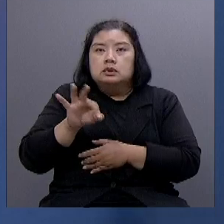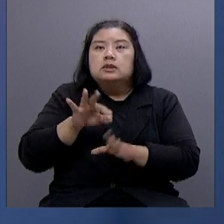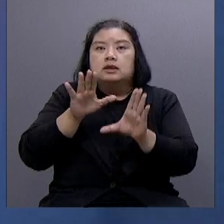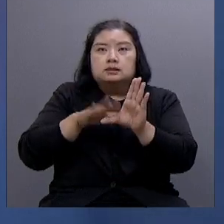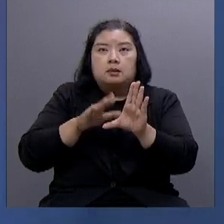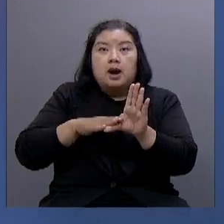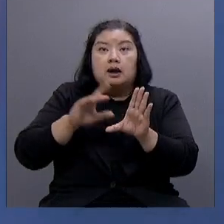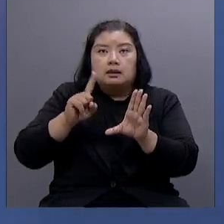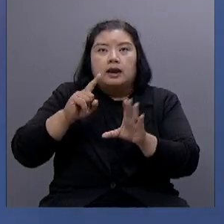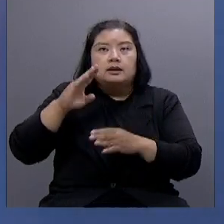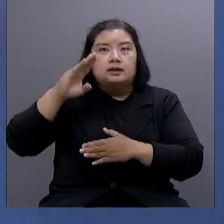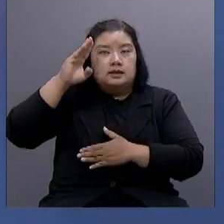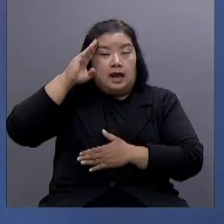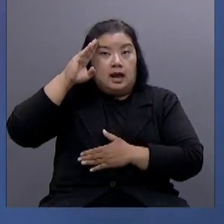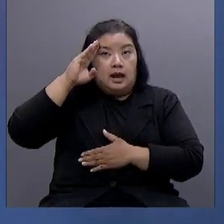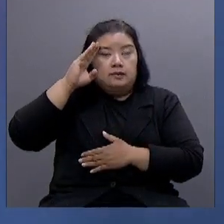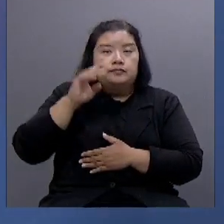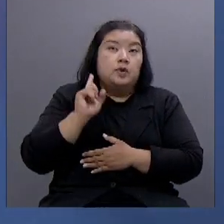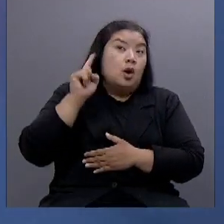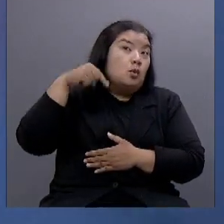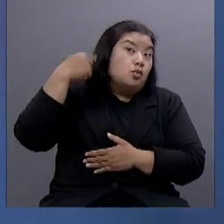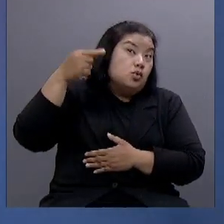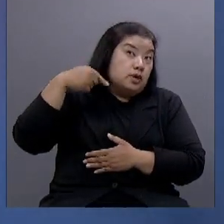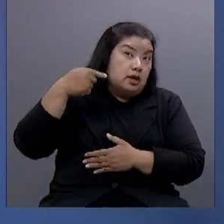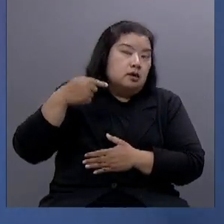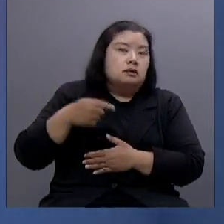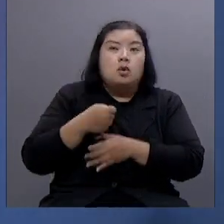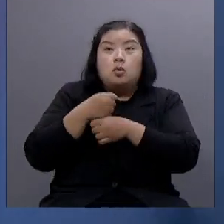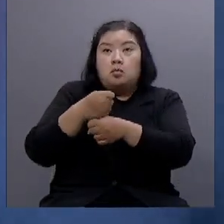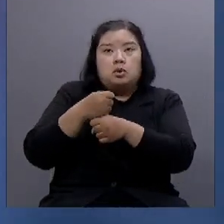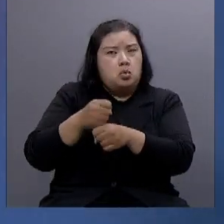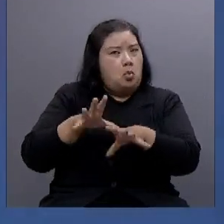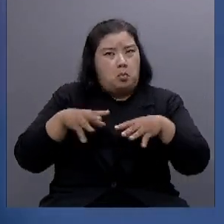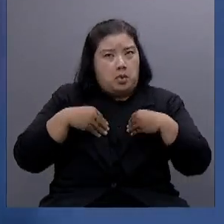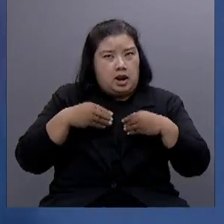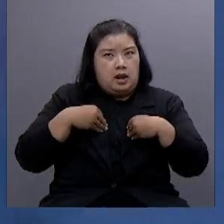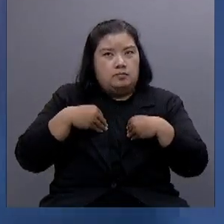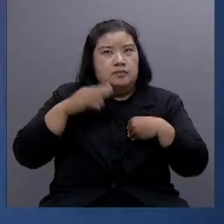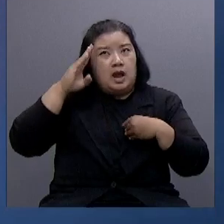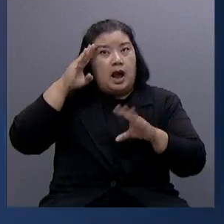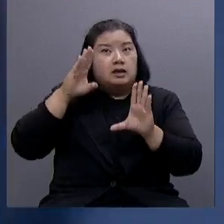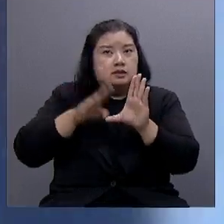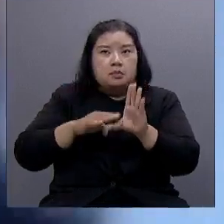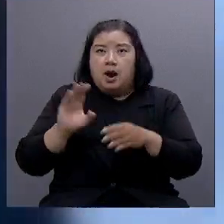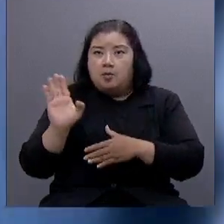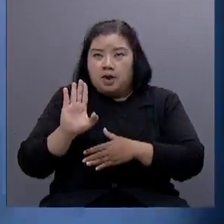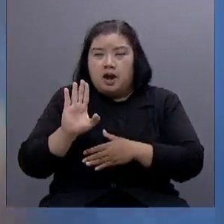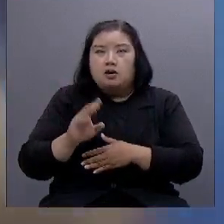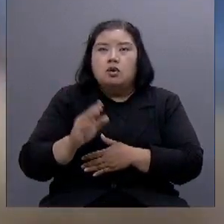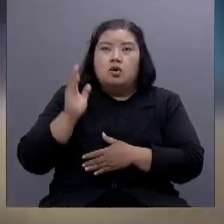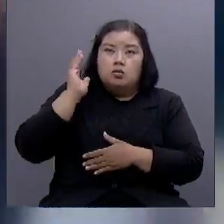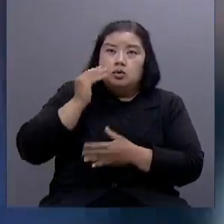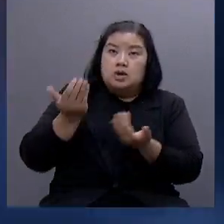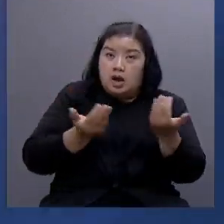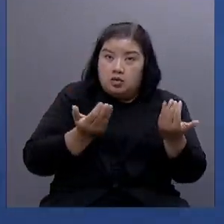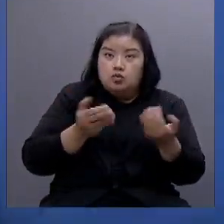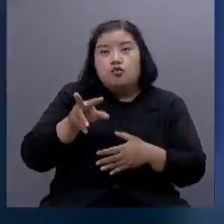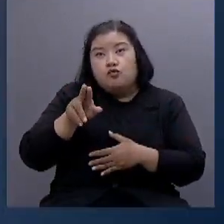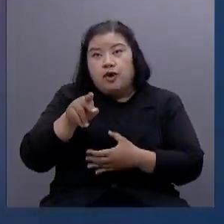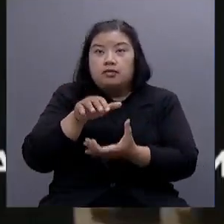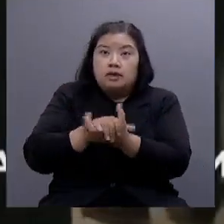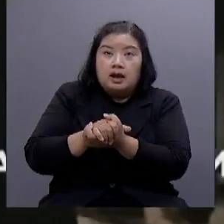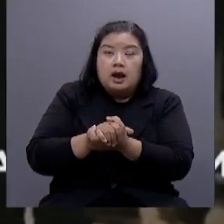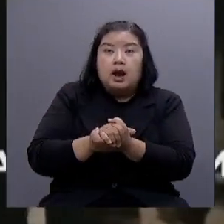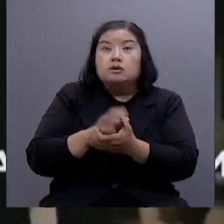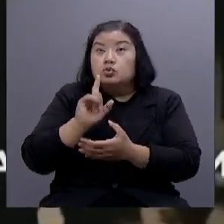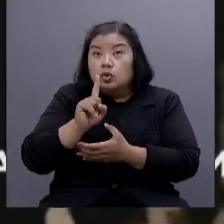งที่2โดยผู้หญิงกลุ่มนี้รวมตัวประท้วงต่อต้านและไม่ต้องการให้ลูกชายสามีรวมถึงบุคคลอันเป็นที่รักถูกส่ง